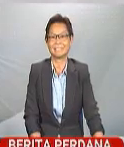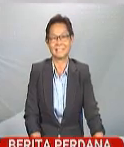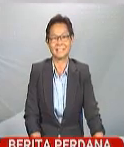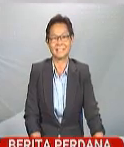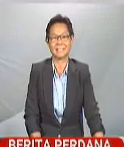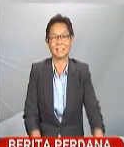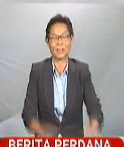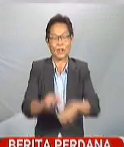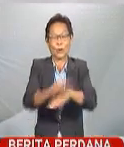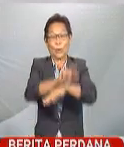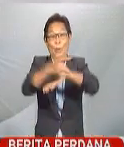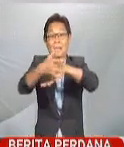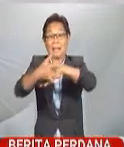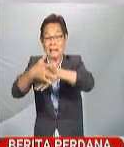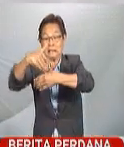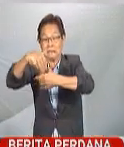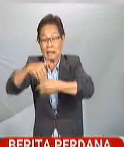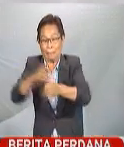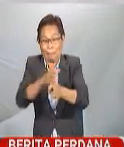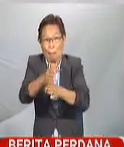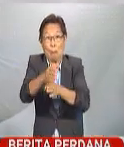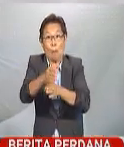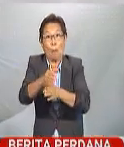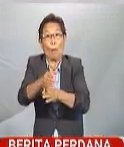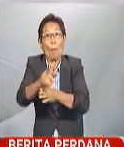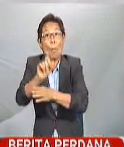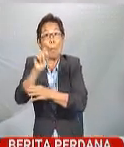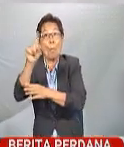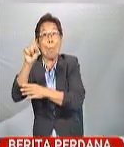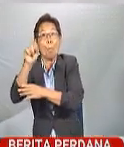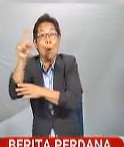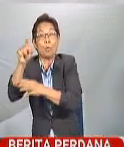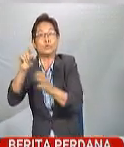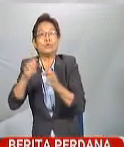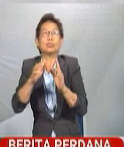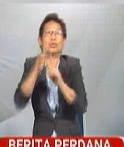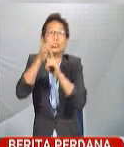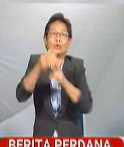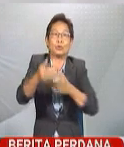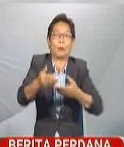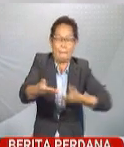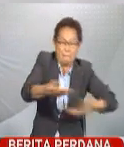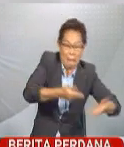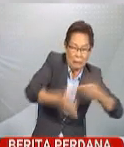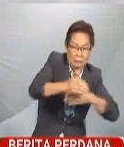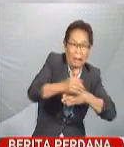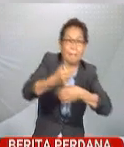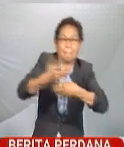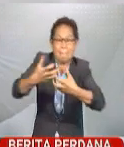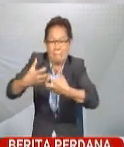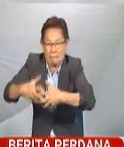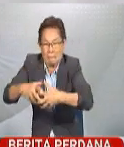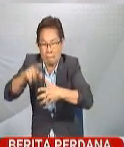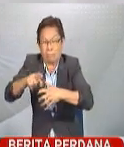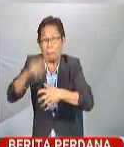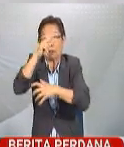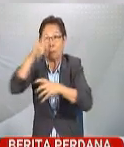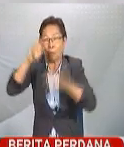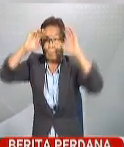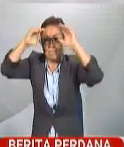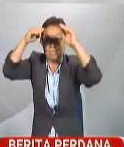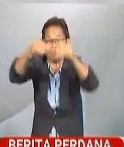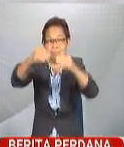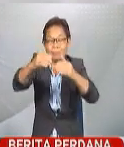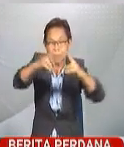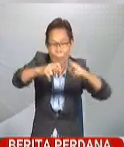Hai penggunaan teknologi dalam sektor bernilai tinggi khususnya perdagangan dan pembuatan perlu diberi penekanan oleh kerajaan